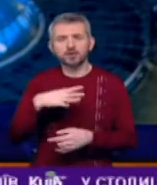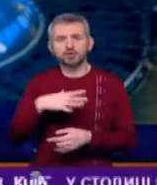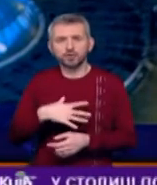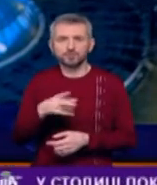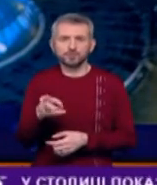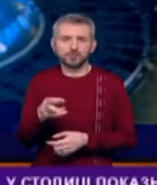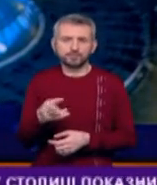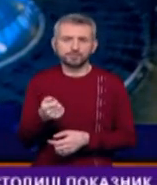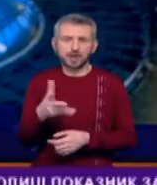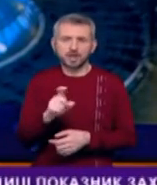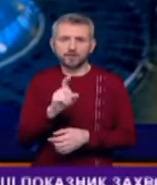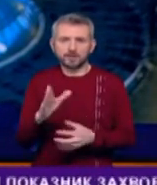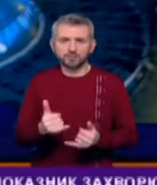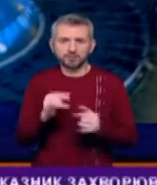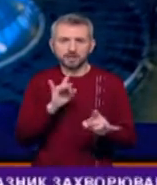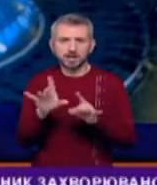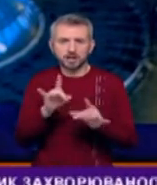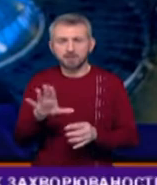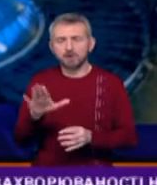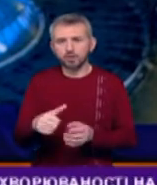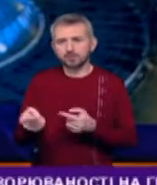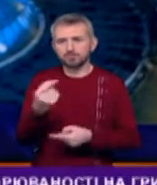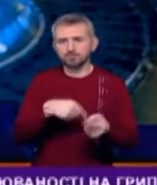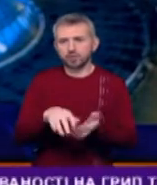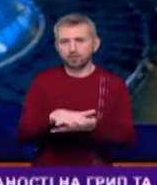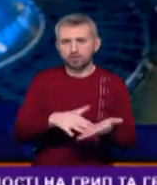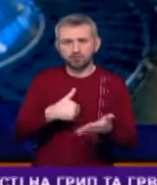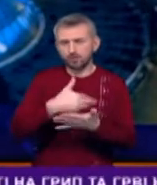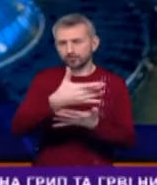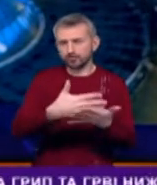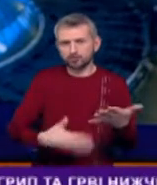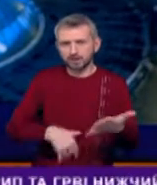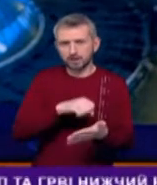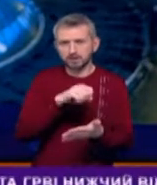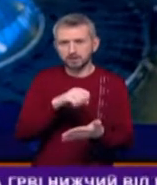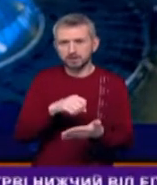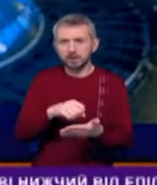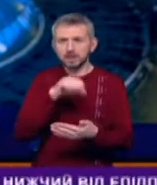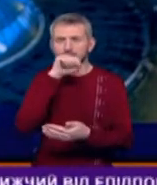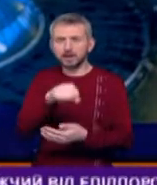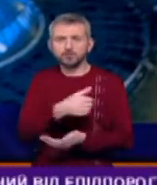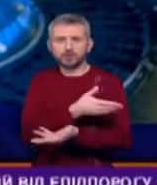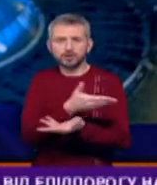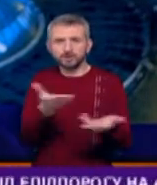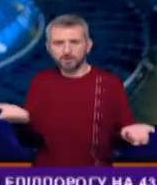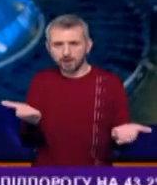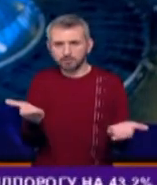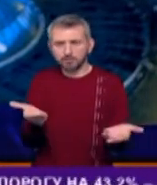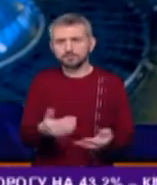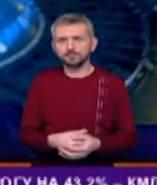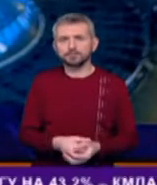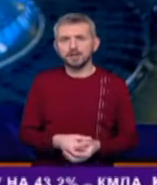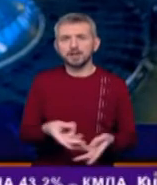хвилин присвятити рекламі. Після чого тут, бачите, в нас цілий список вже, і завдячуючи вам в тому числі, з чим